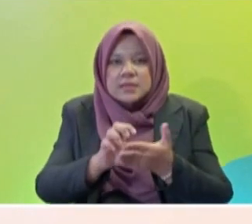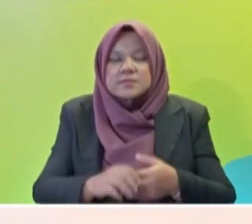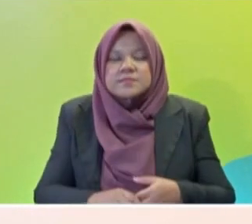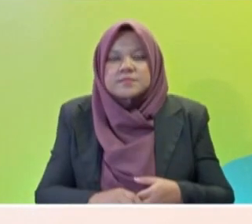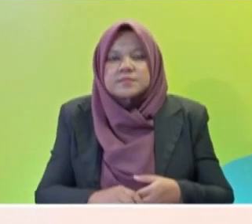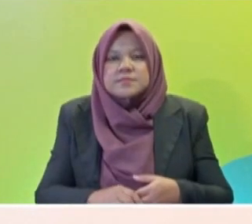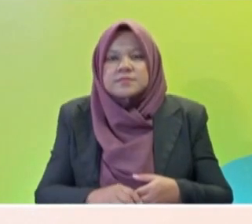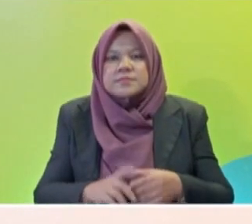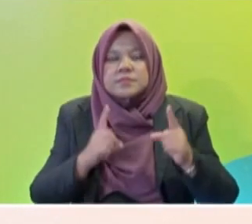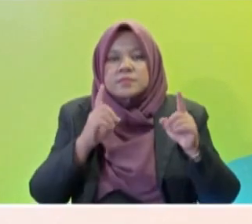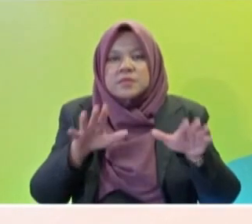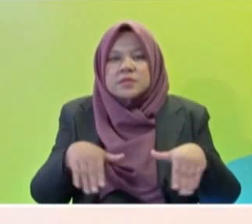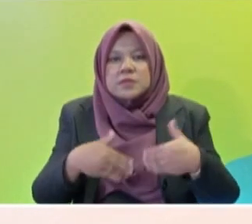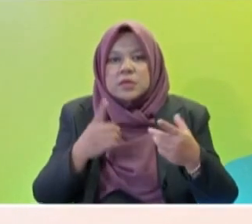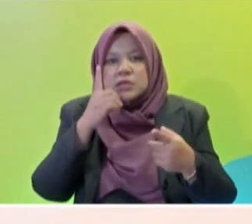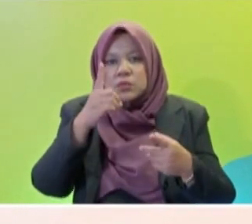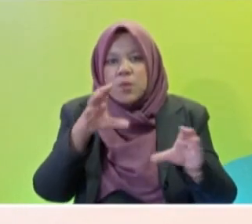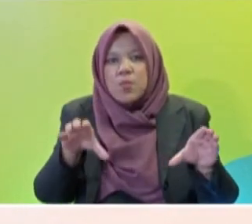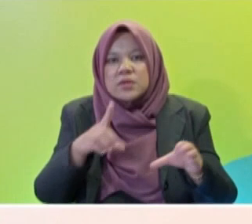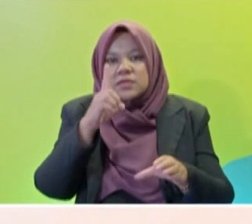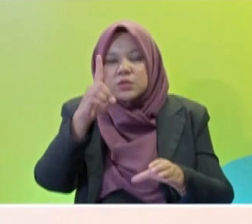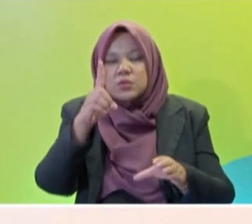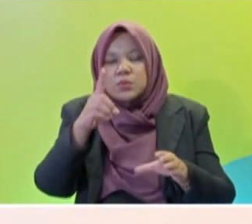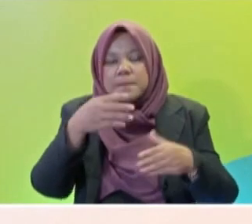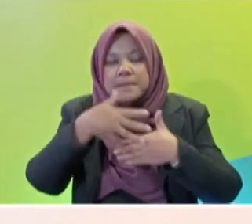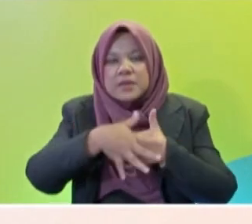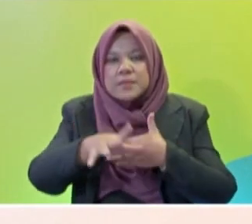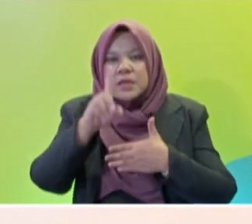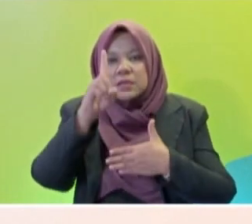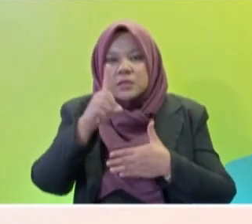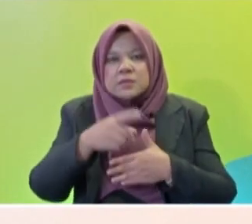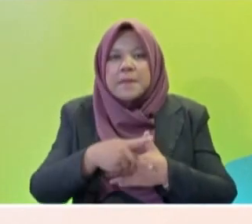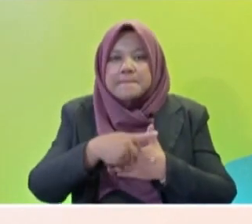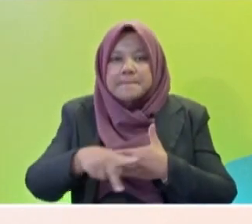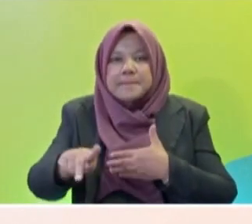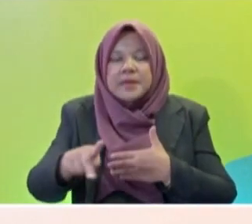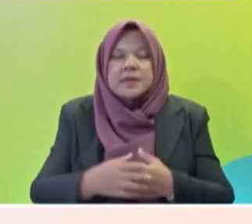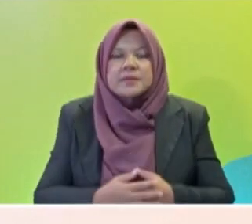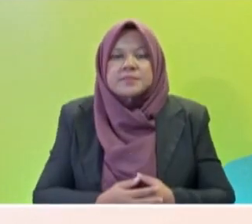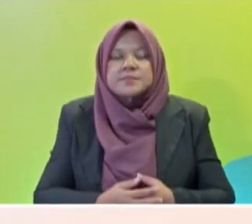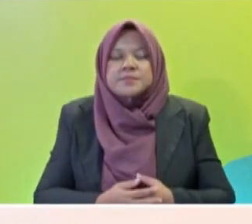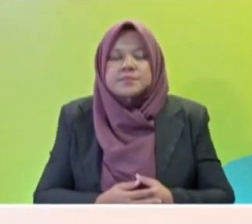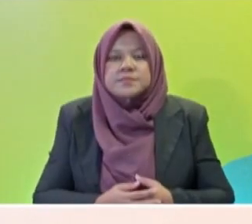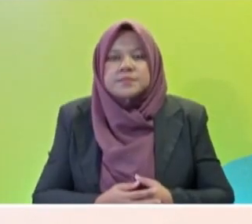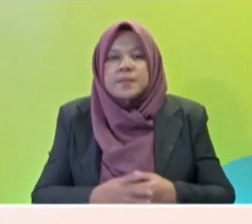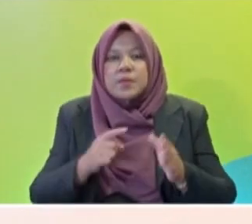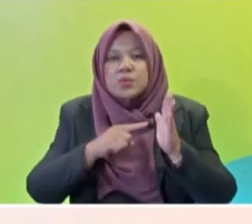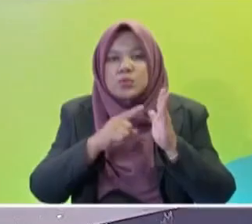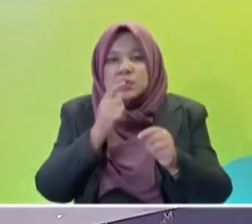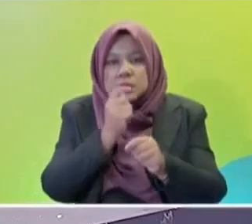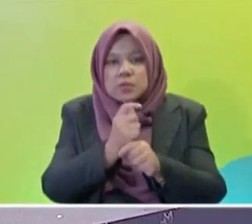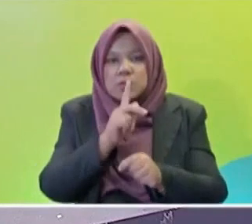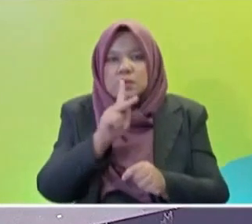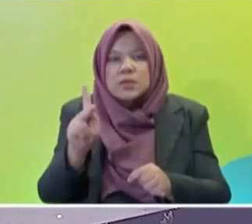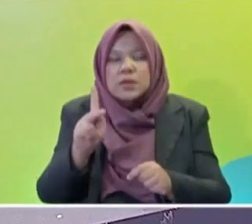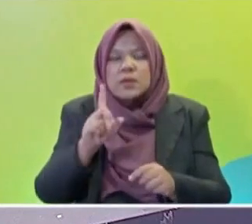sekiranya kita nah buat satu penerbitan meja Jadi inilah yang paling penting yaitu letak Oke untuk menentukan Di mana